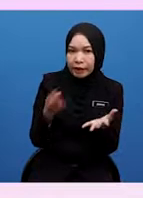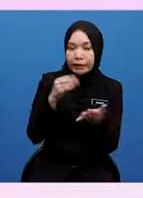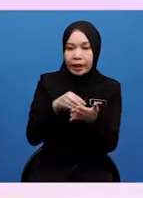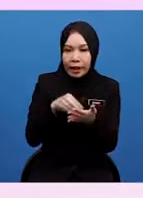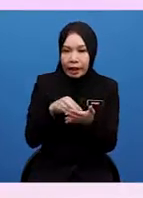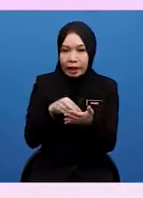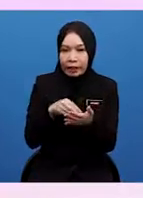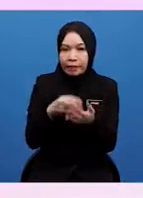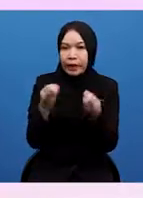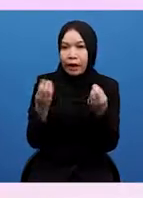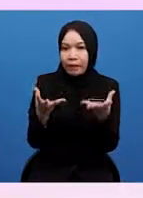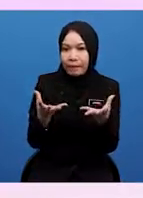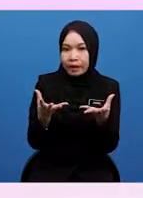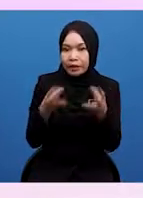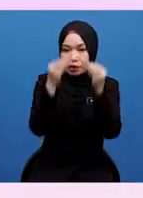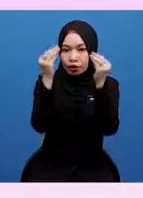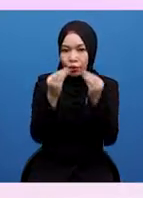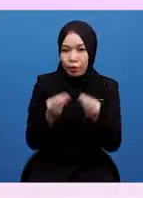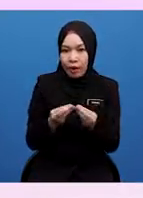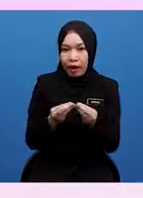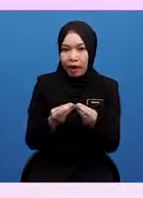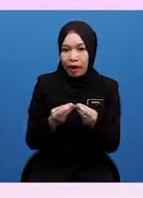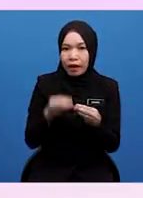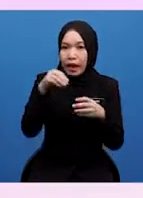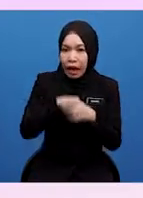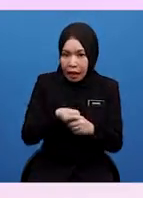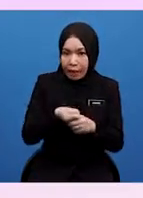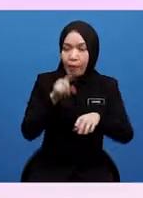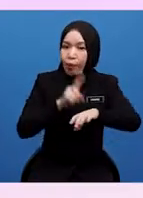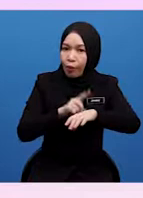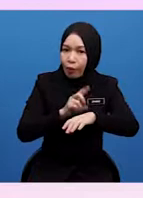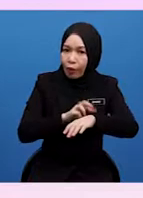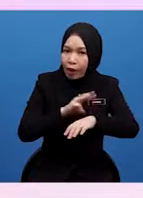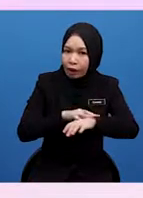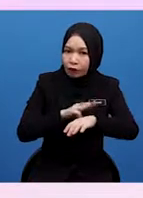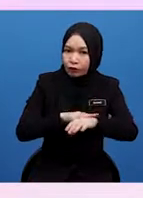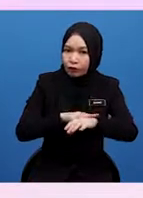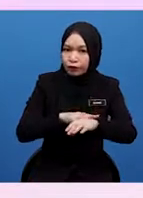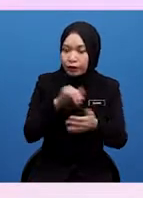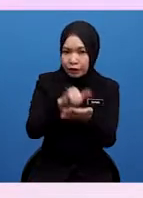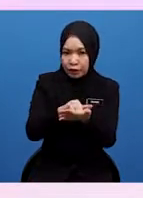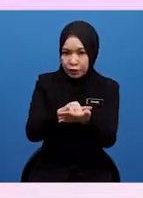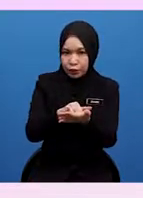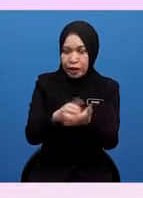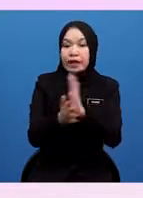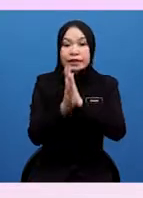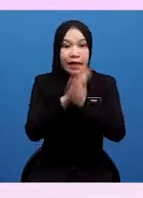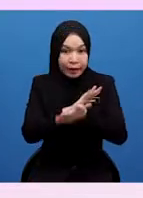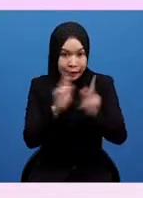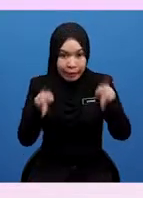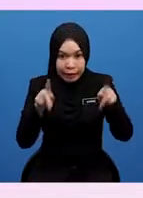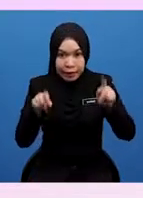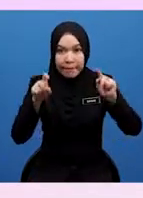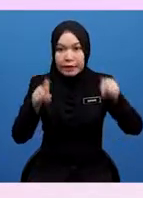buah-buah tropika terpilih dalam tempoh berkenaan. Hal ini bermakna pelajar